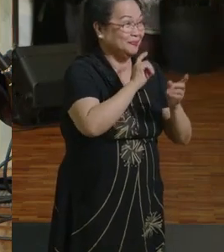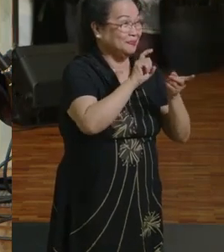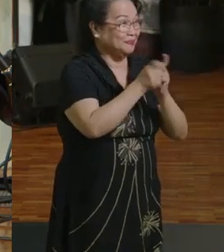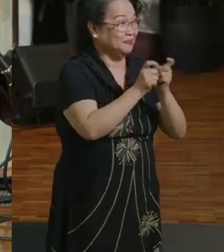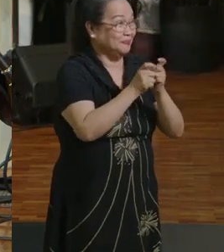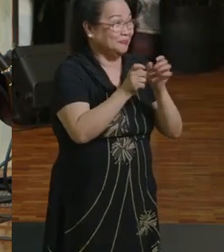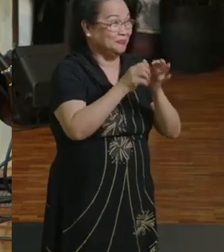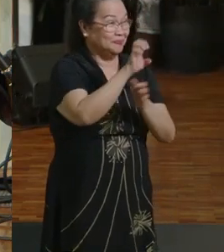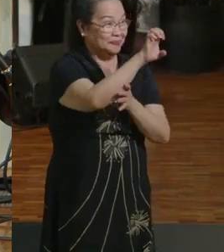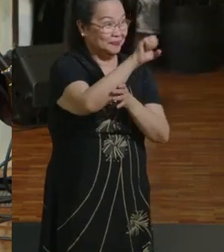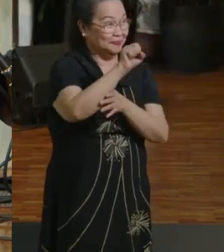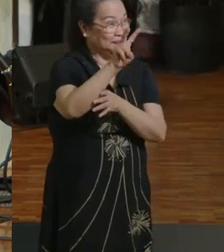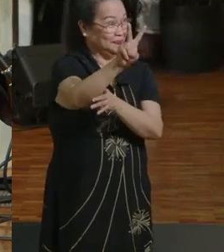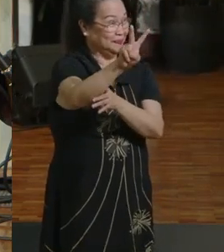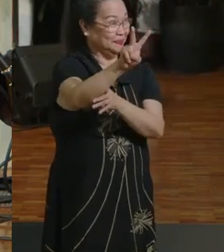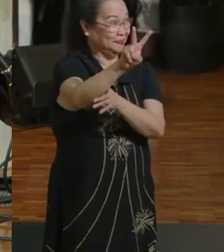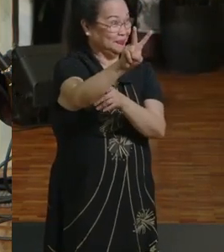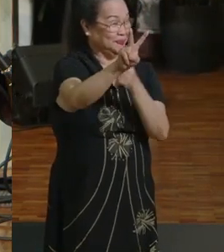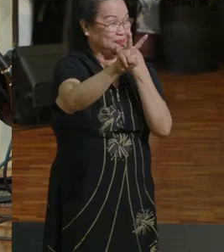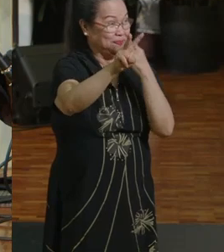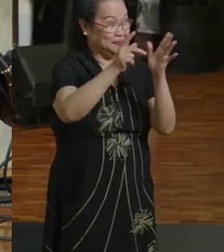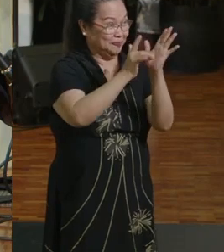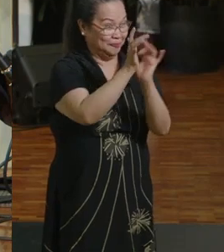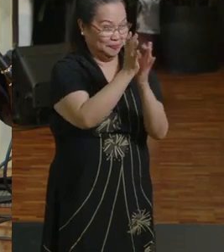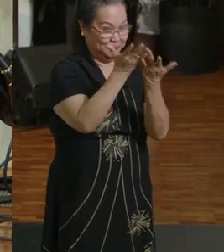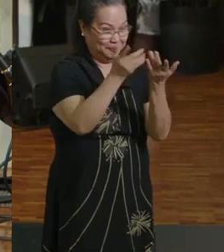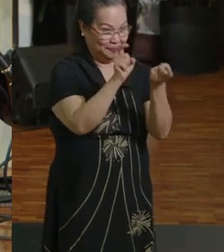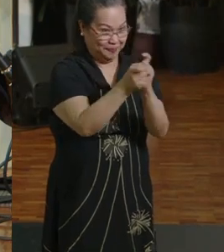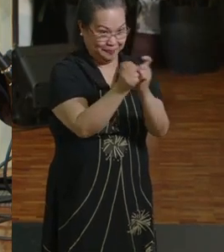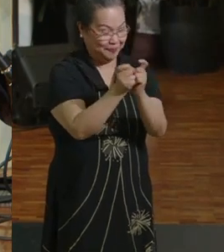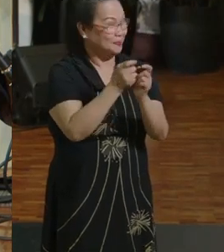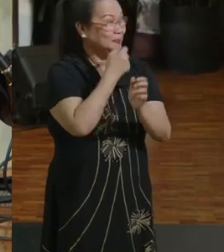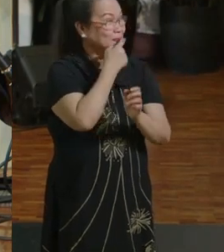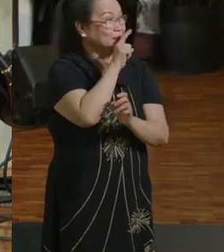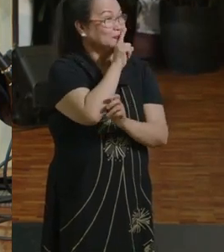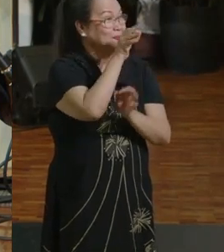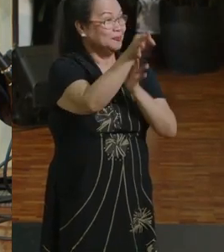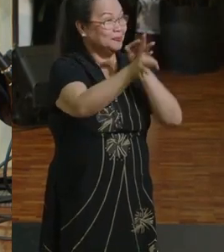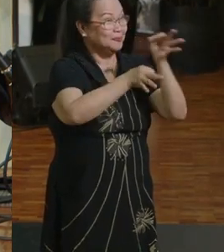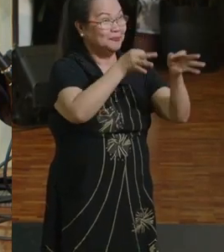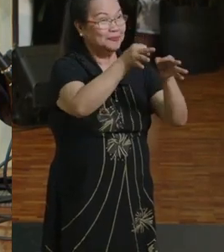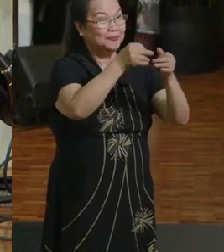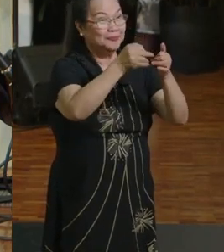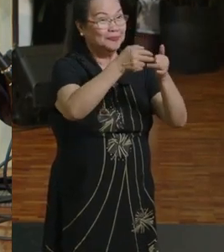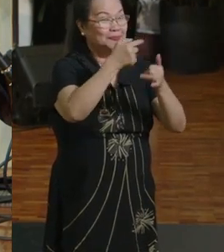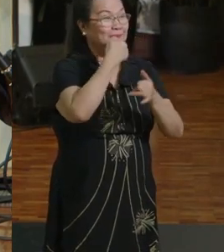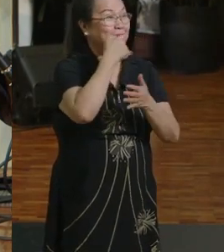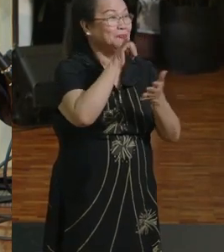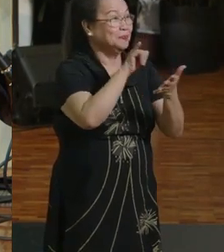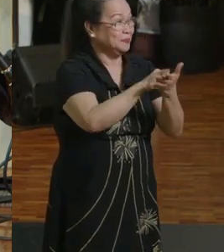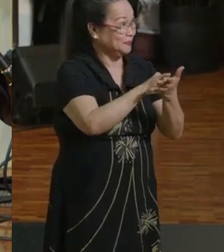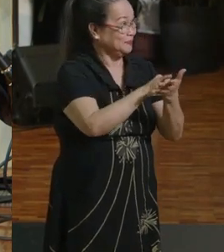ng ESV doon. No? Sa ESV kasi,